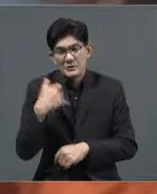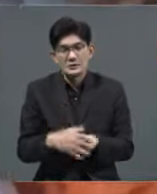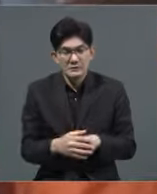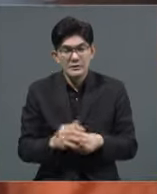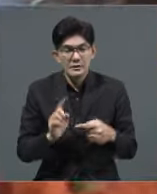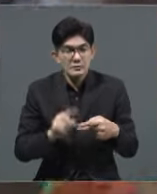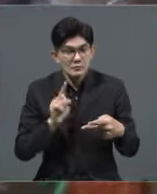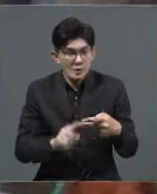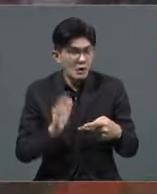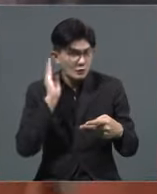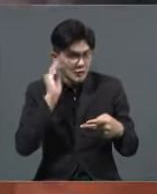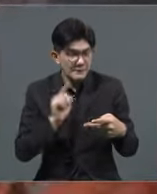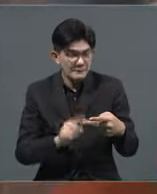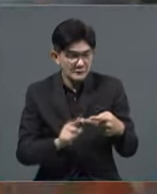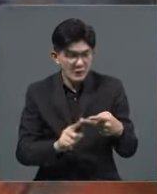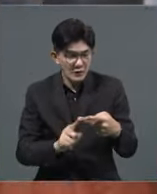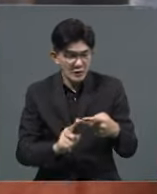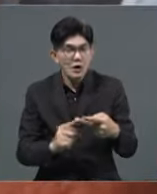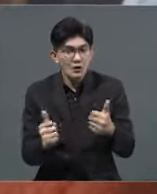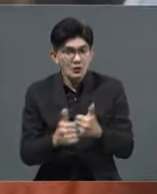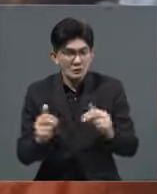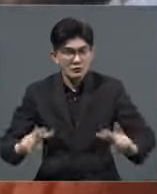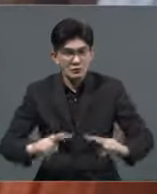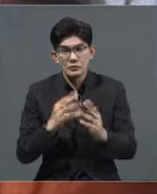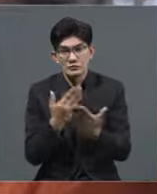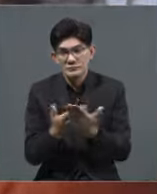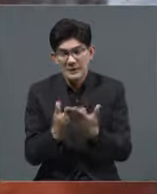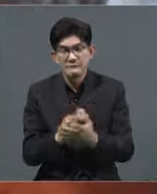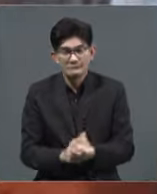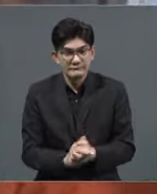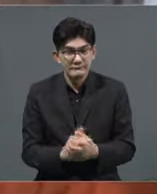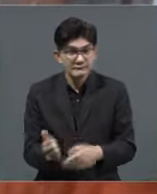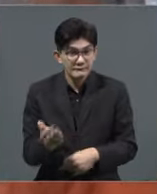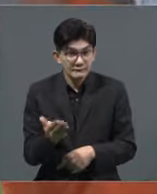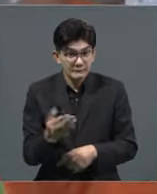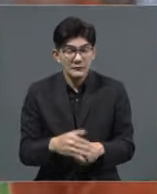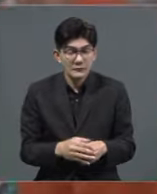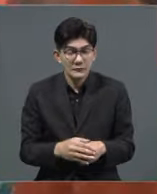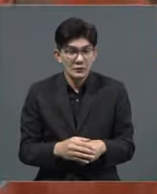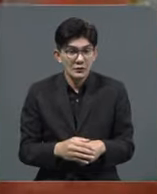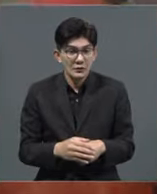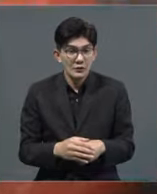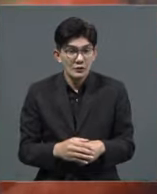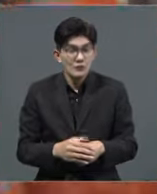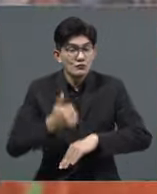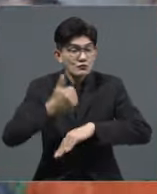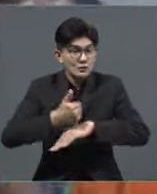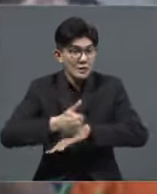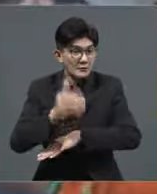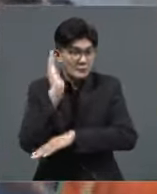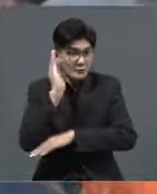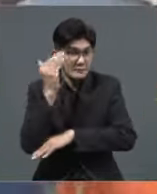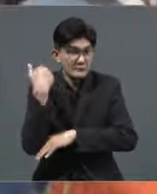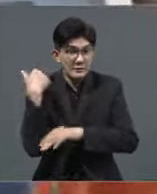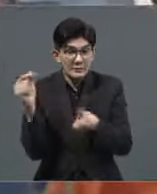ที่เพิ่งพูดจบไปคุณจุลพันธ์อมรวิวัฒน์รัฐมนตรีช่วยว่าการกระทรวงการคลังรวมถึงท่านนี้คุณสุทธิไทยเลิศเกษมอธิบดีกรมประชาสัม